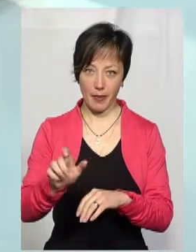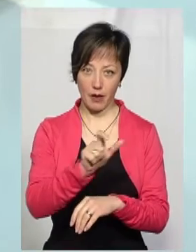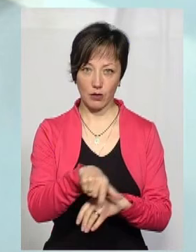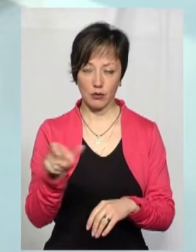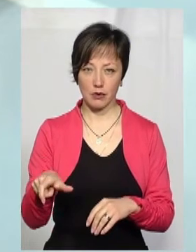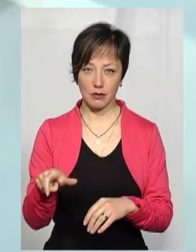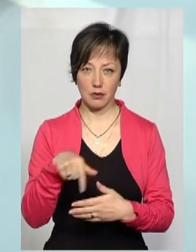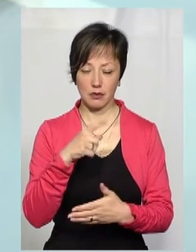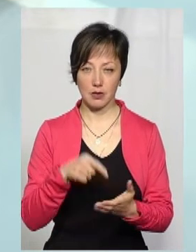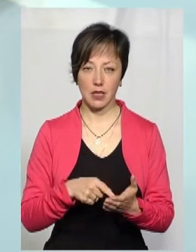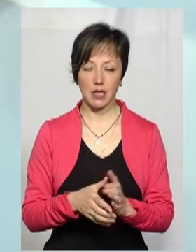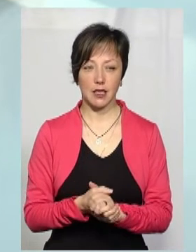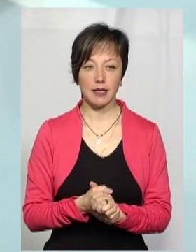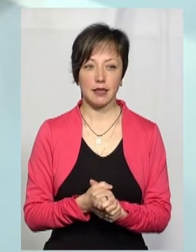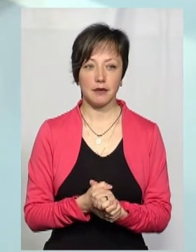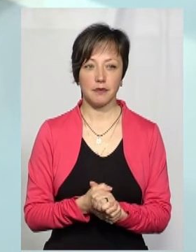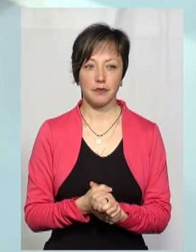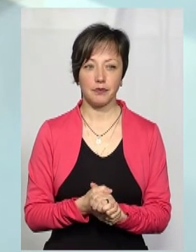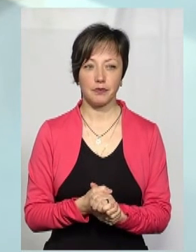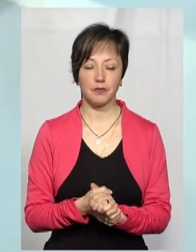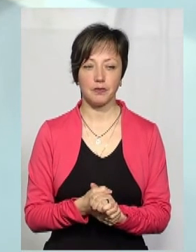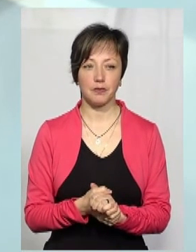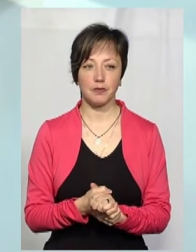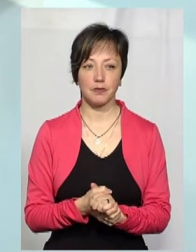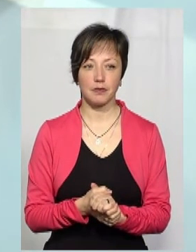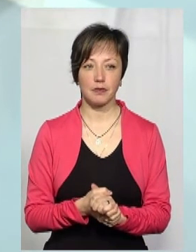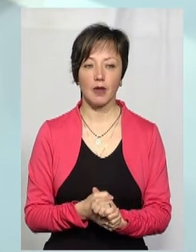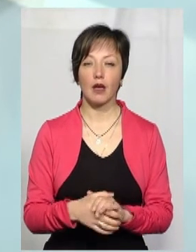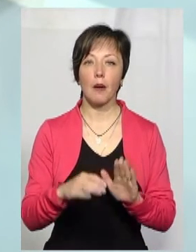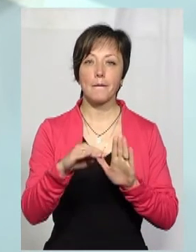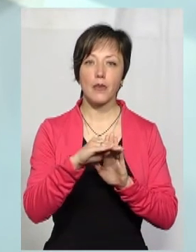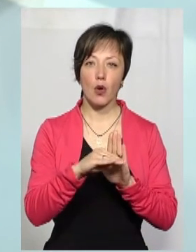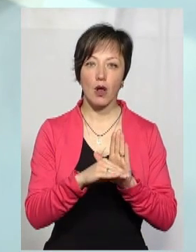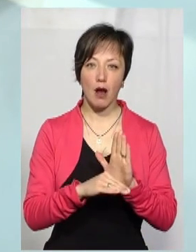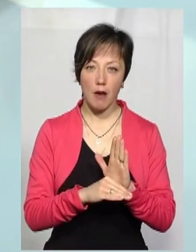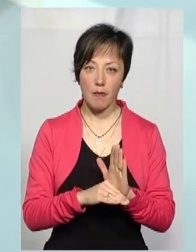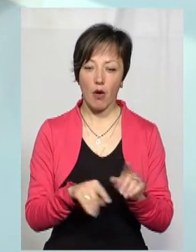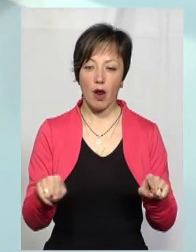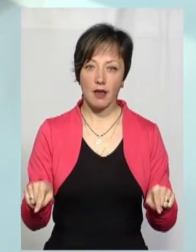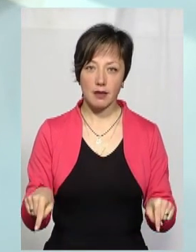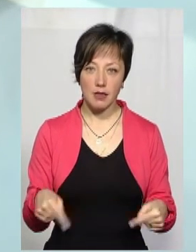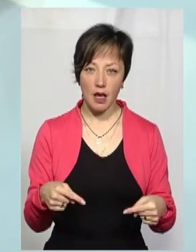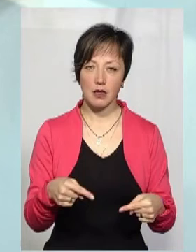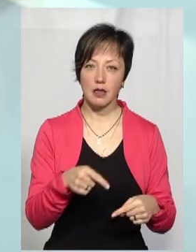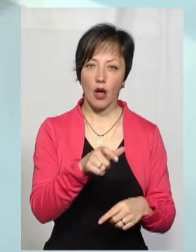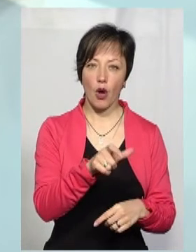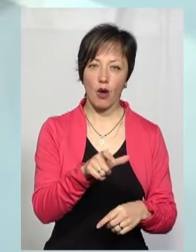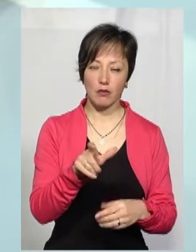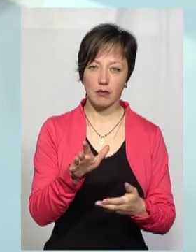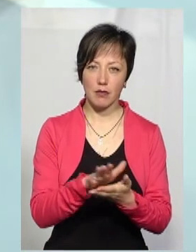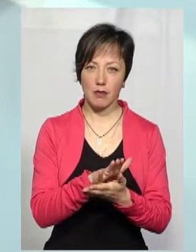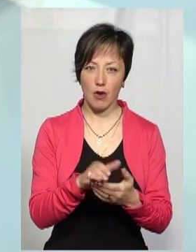безробітників? Дивіться, програма організації громадських робіт є. Всі активні програми,